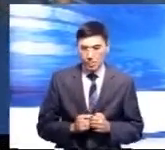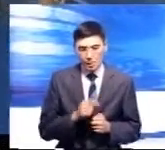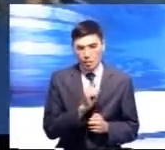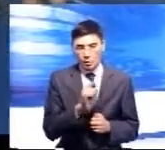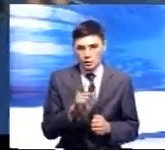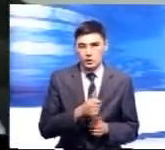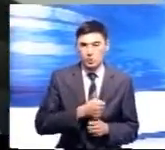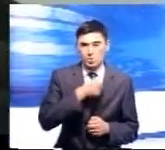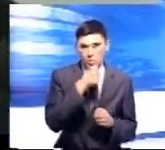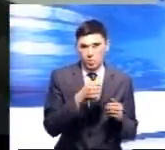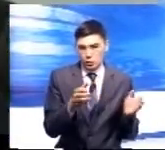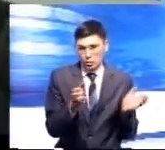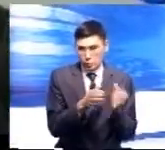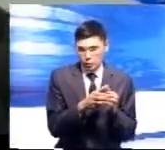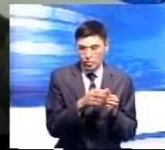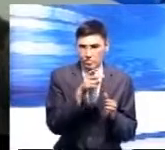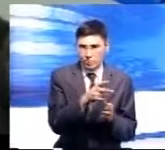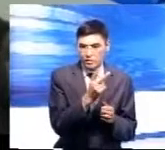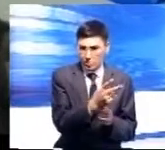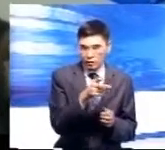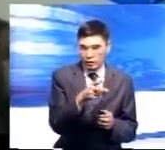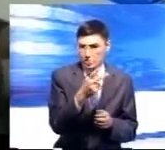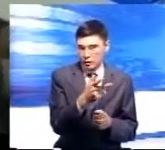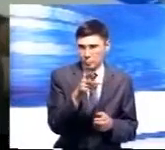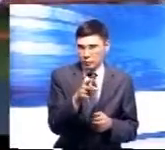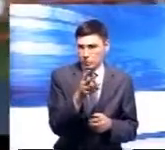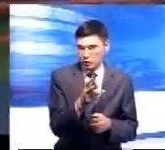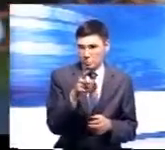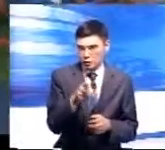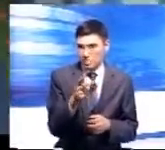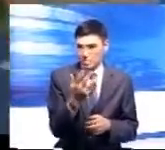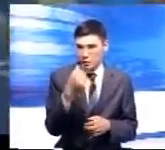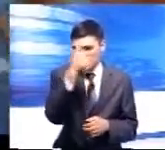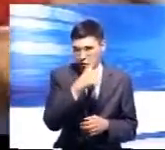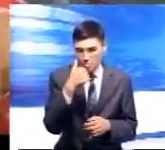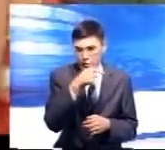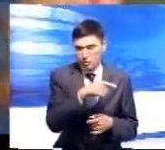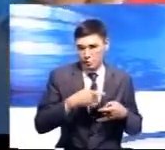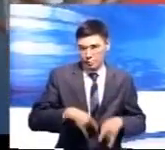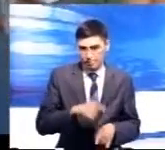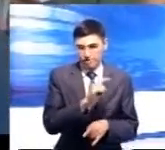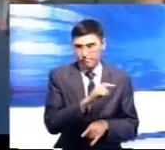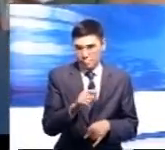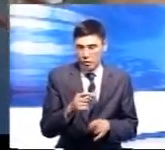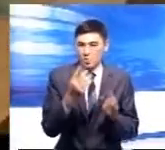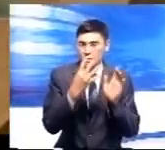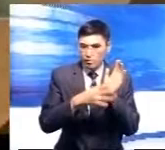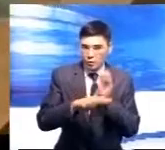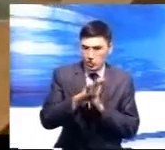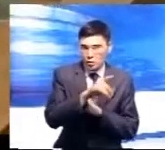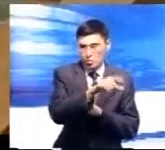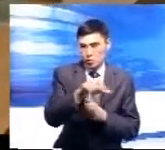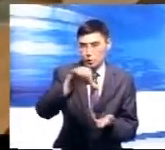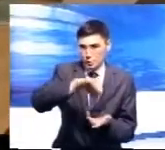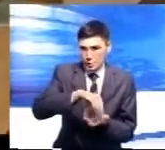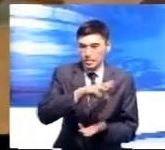старших возрастных категорий мальчиков 2002-2003 и 2004-2005 годов рождения. Всего участвовало 94 юных боксера.